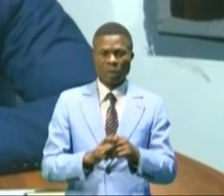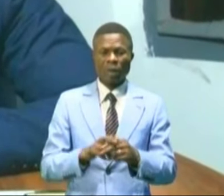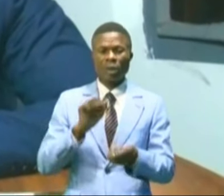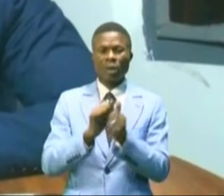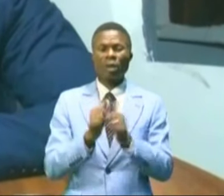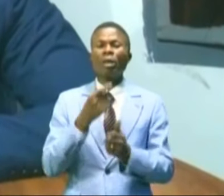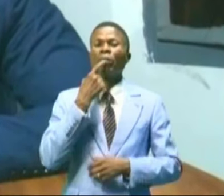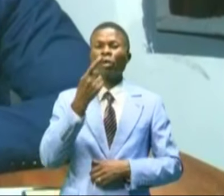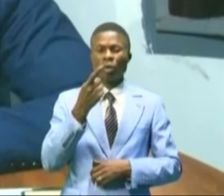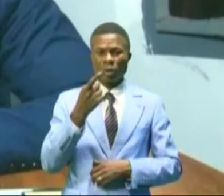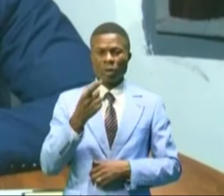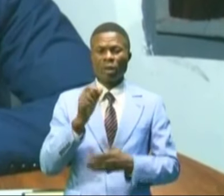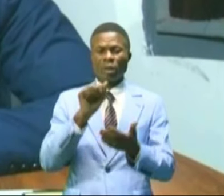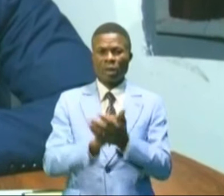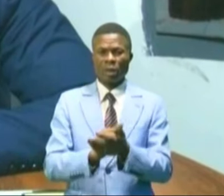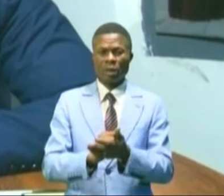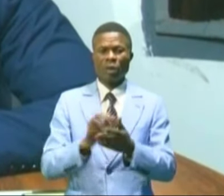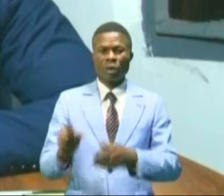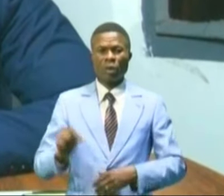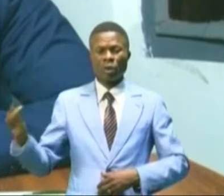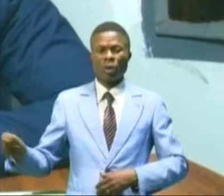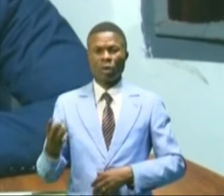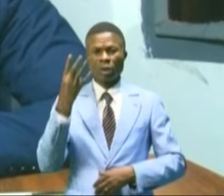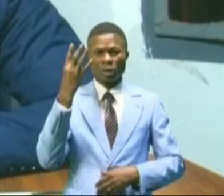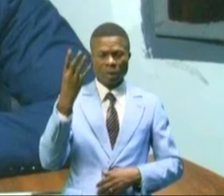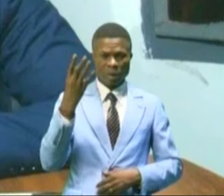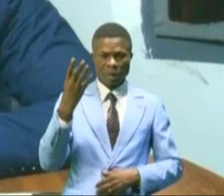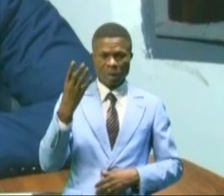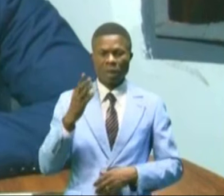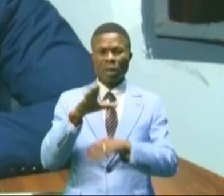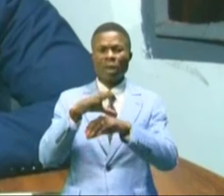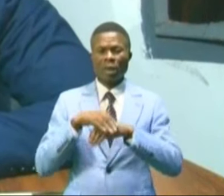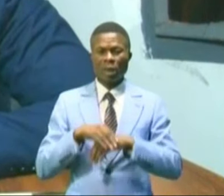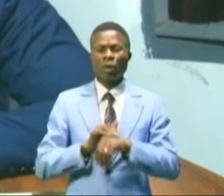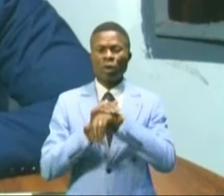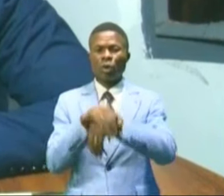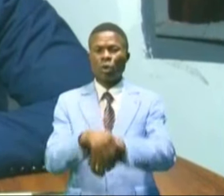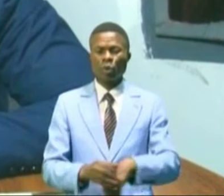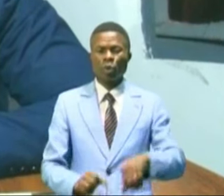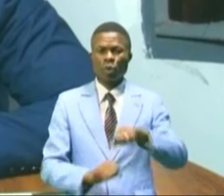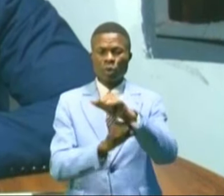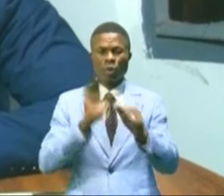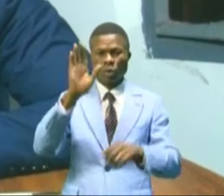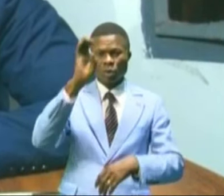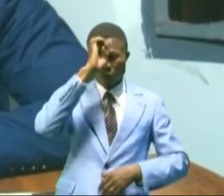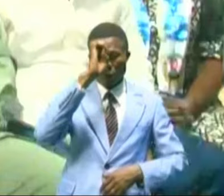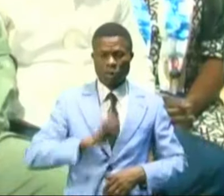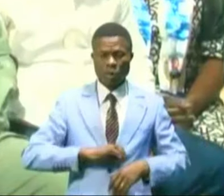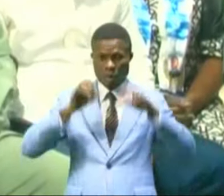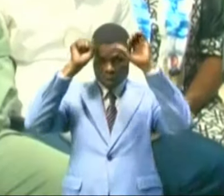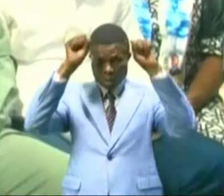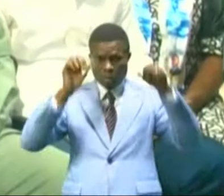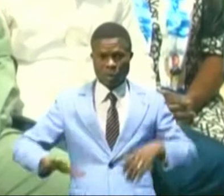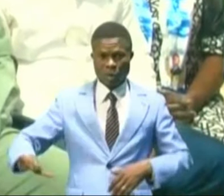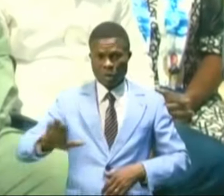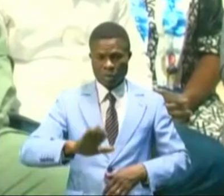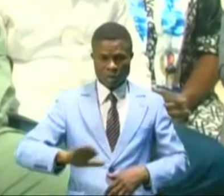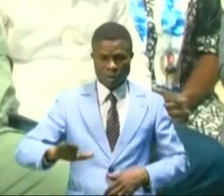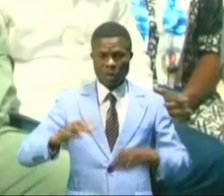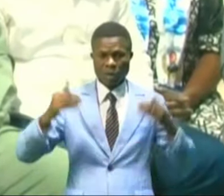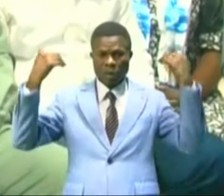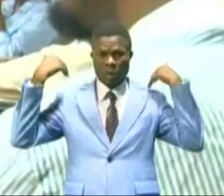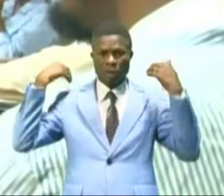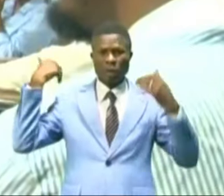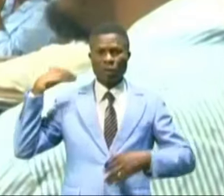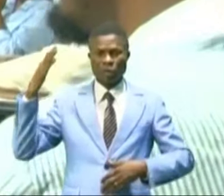déclare ce qui suit. La génération 4 réitère son soutien indéfectible à son Excellence, Monsieur le Président de la République, chef de